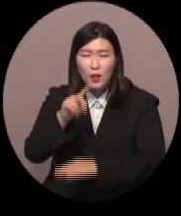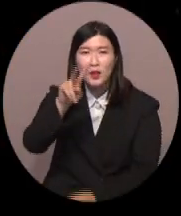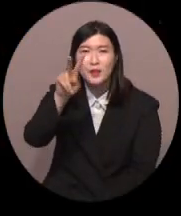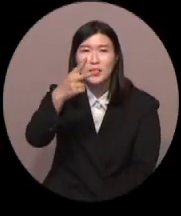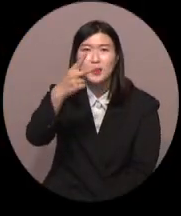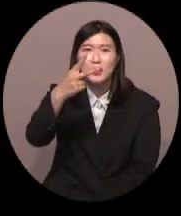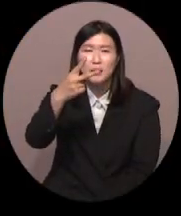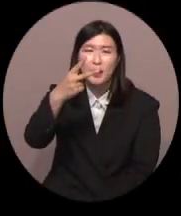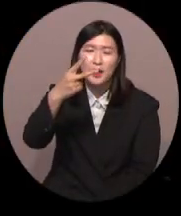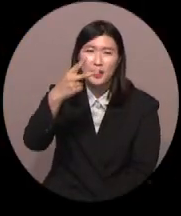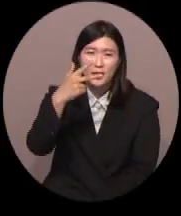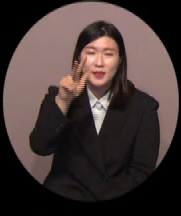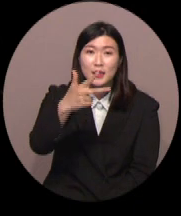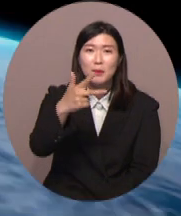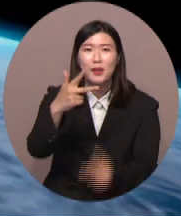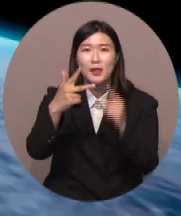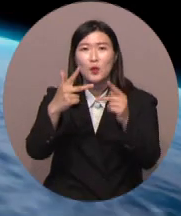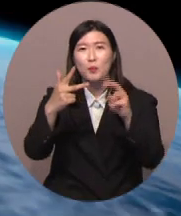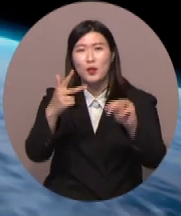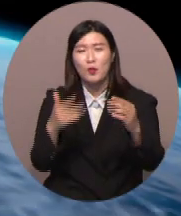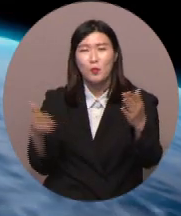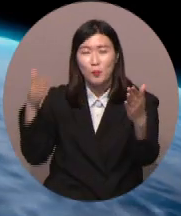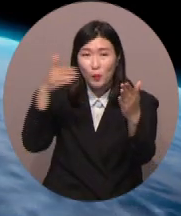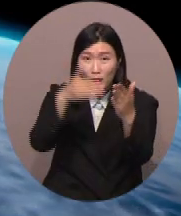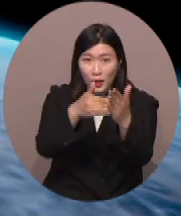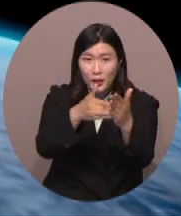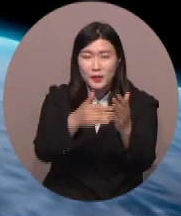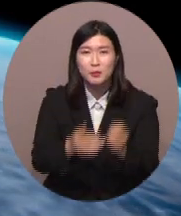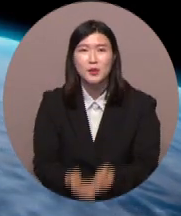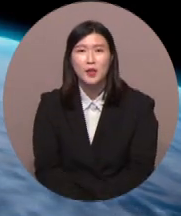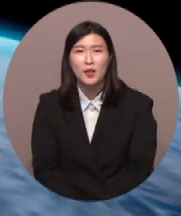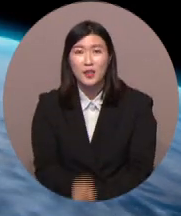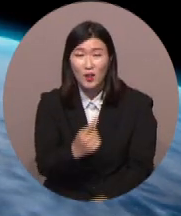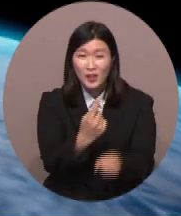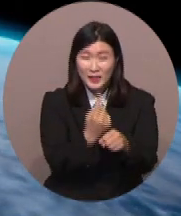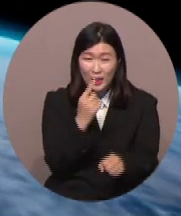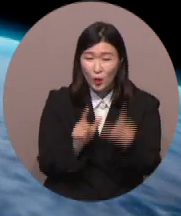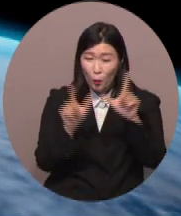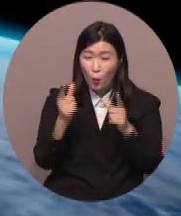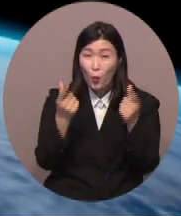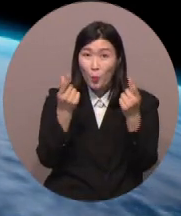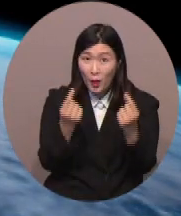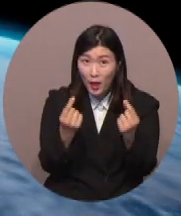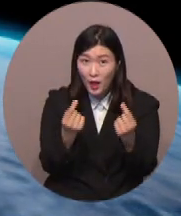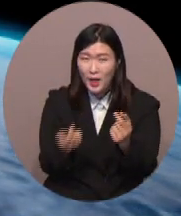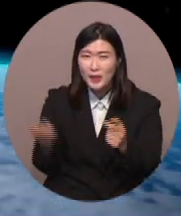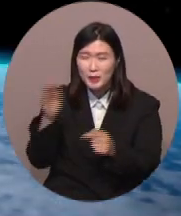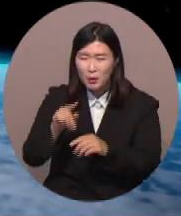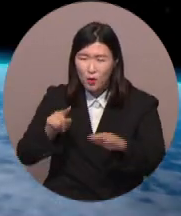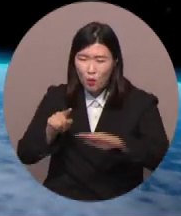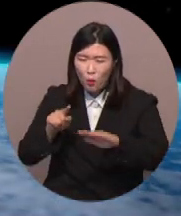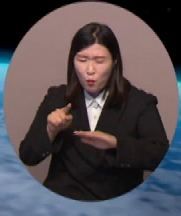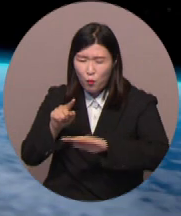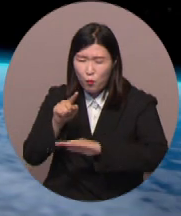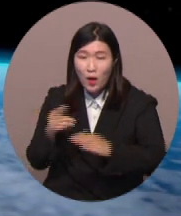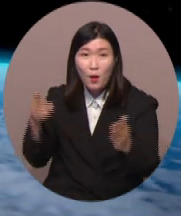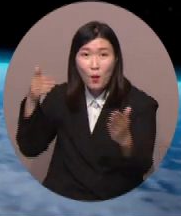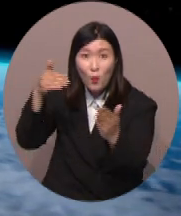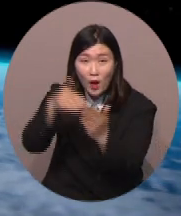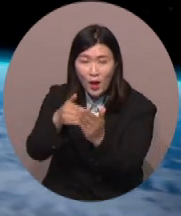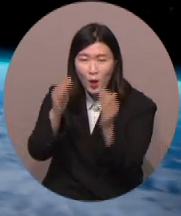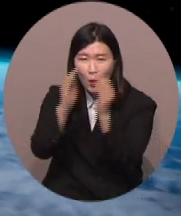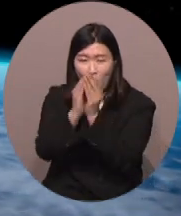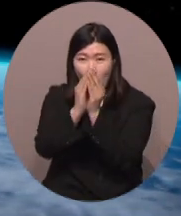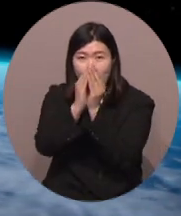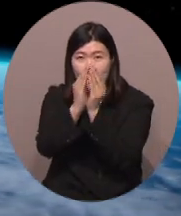고도 700km에 도달했습니다. 여기까지는 지난해 1차 발사 때와 같았지만 이번에는 위성을